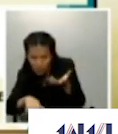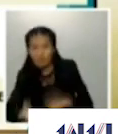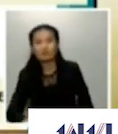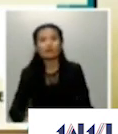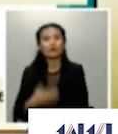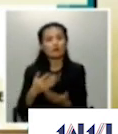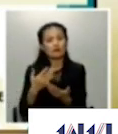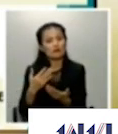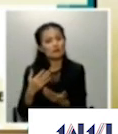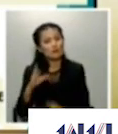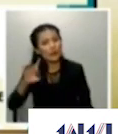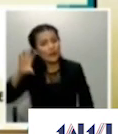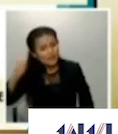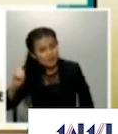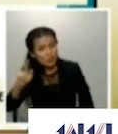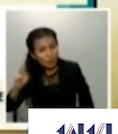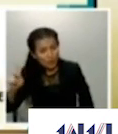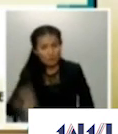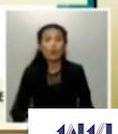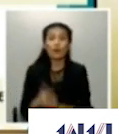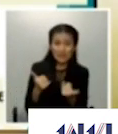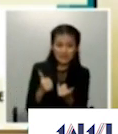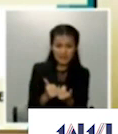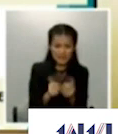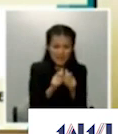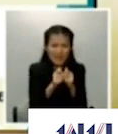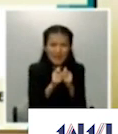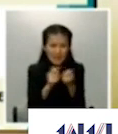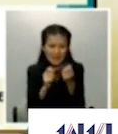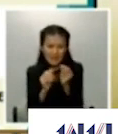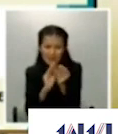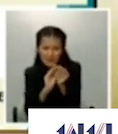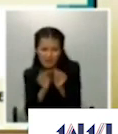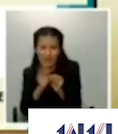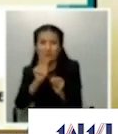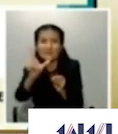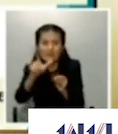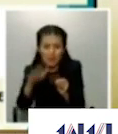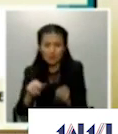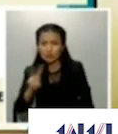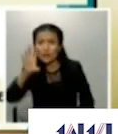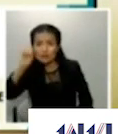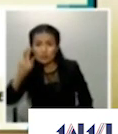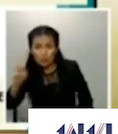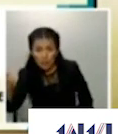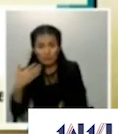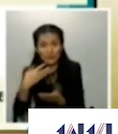850โลแกรบวันนี้สามารถมีประมาณ250กิโลแปลเป็นเงิน